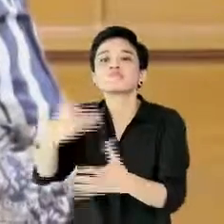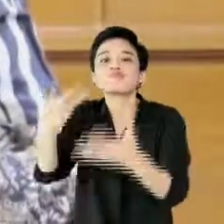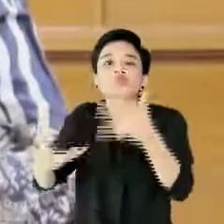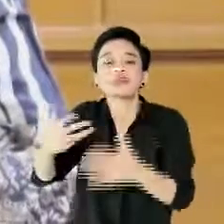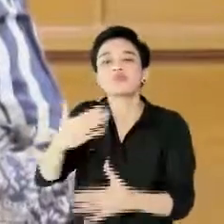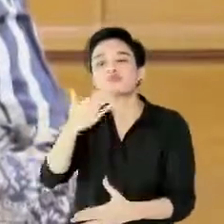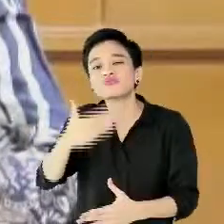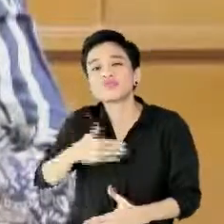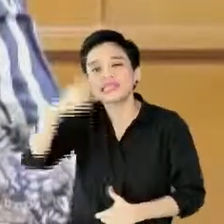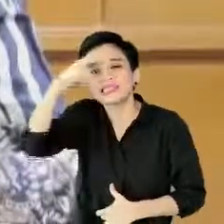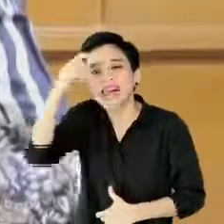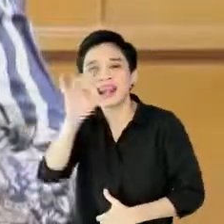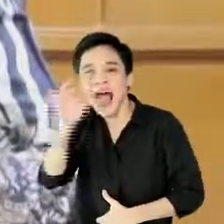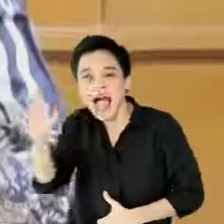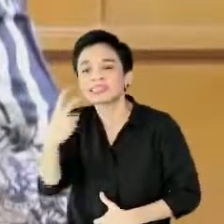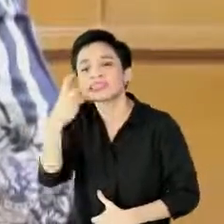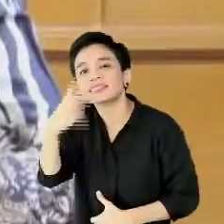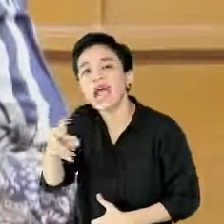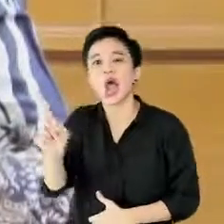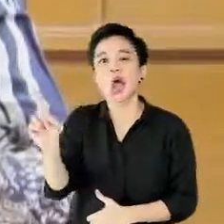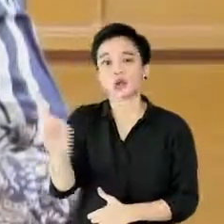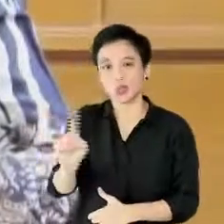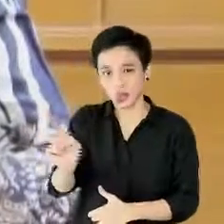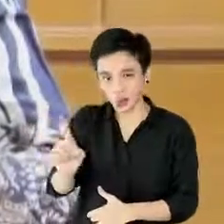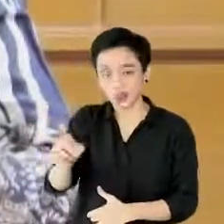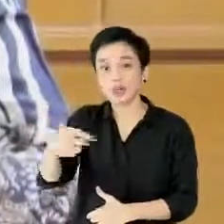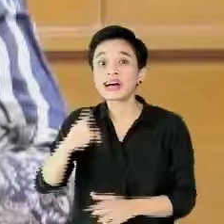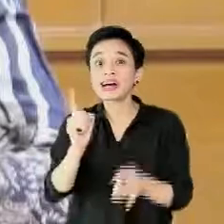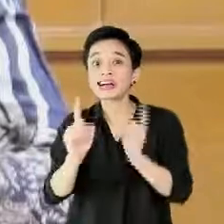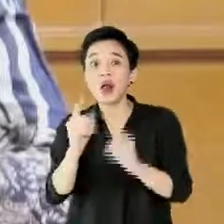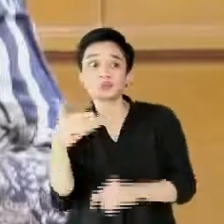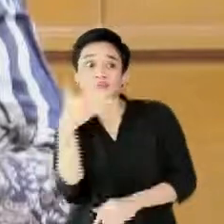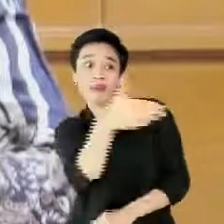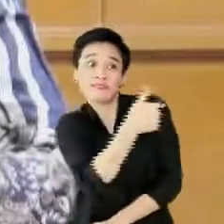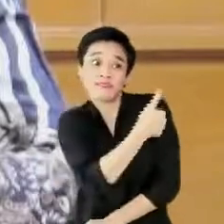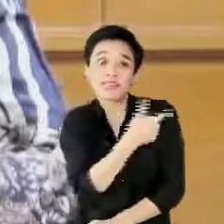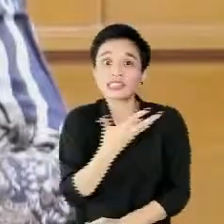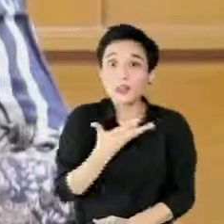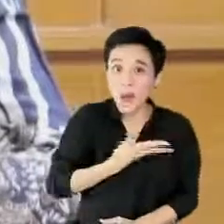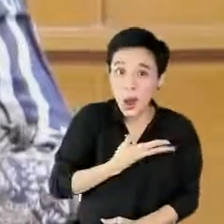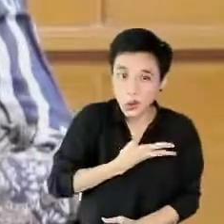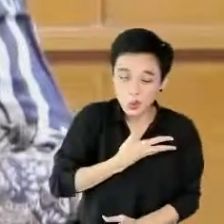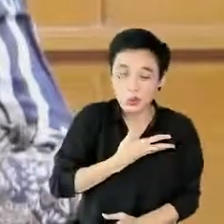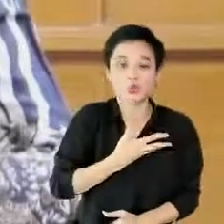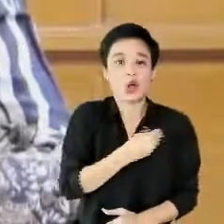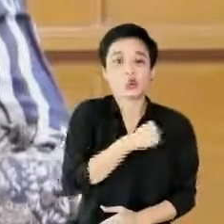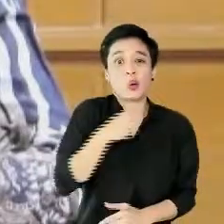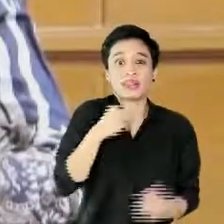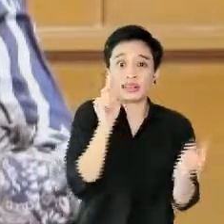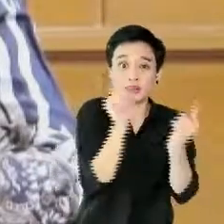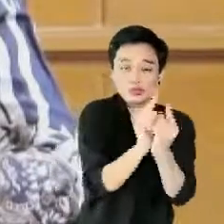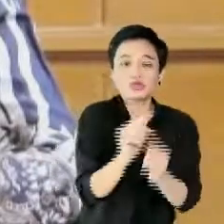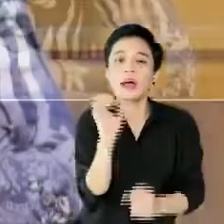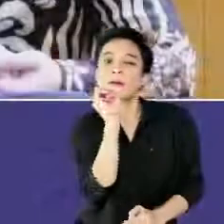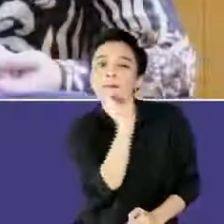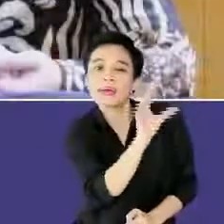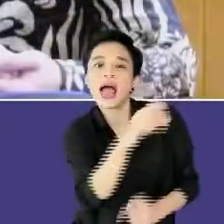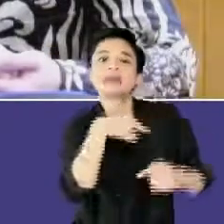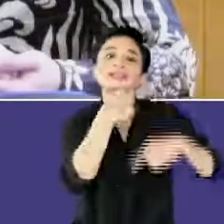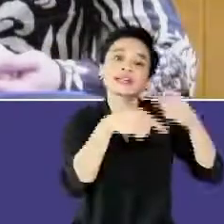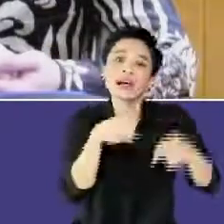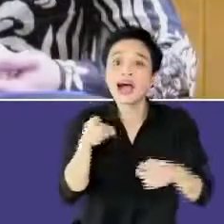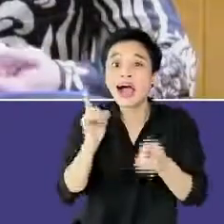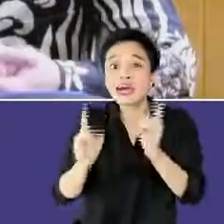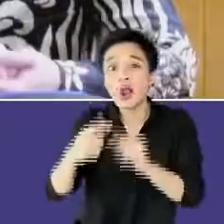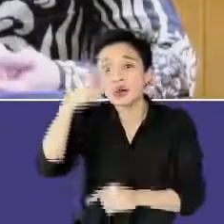masing-masing anggota keluarga kita dan sampaikan dengan selengkap-lengkapnya dan sejujur-jujurnya kepada petugas Oke berarti